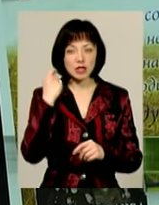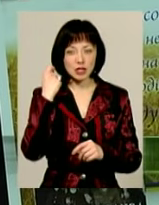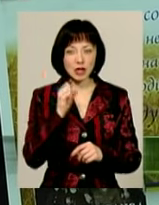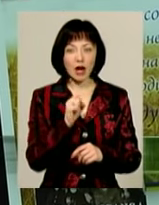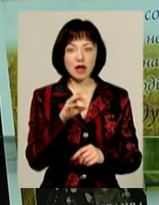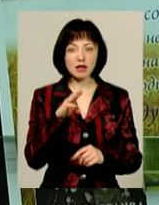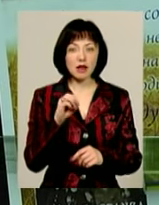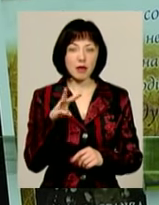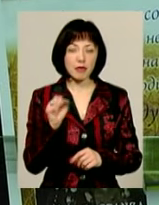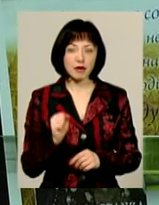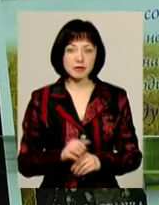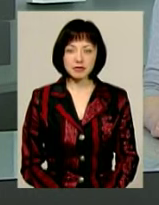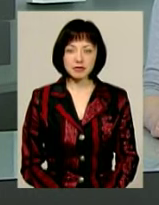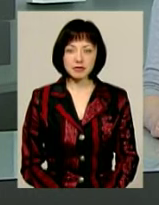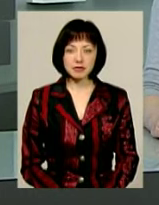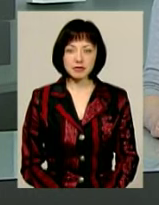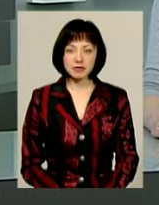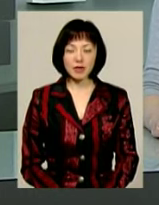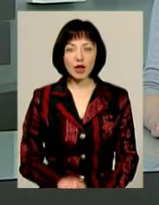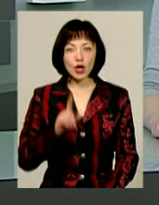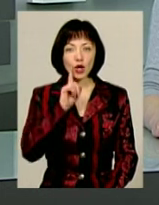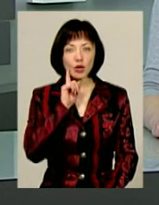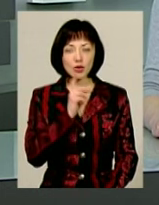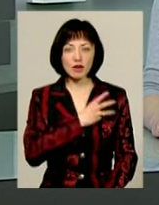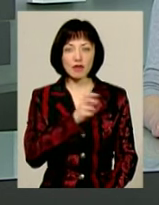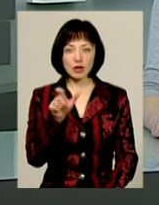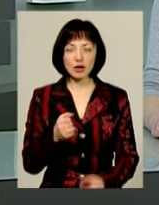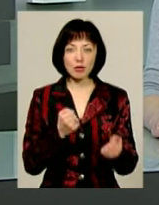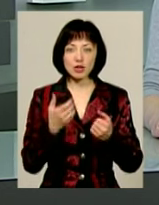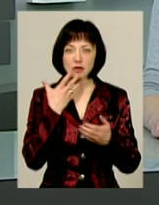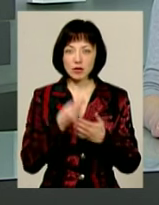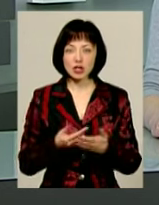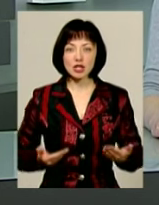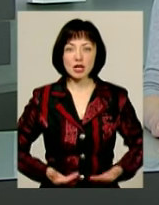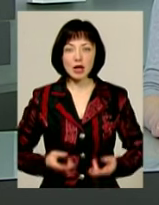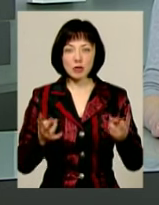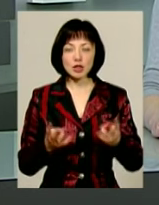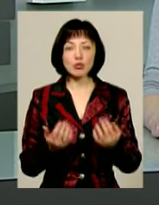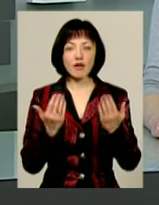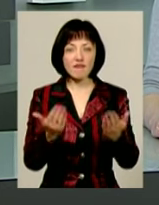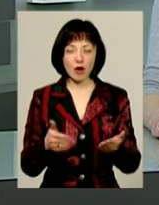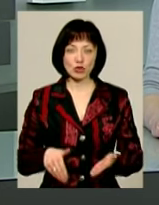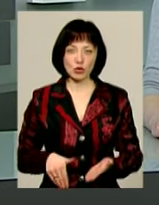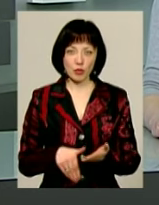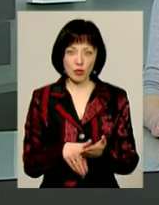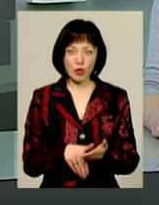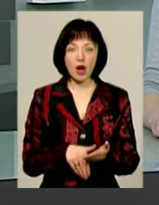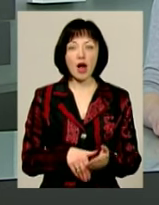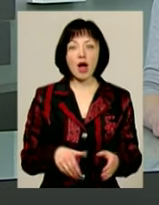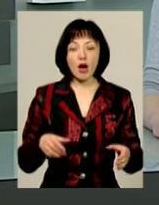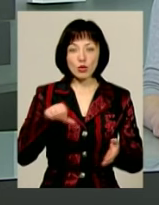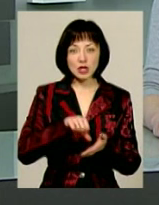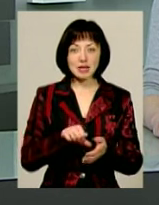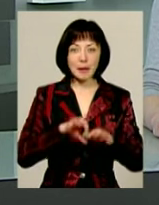Артема Харченка. Юний волонтер бореться за своє життя та потребує вашої допомоги. Активісти мистецької